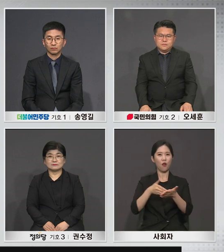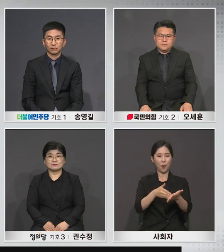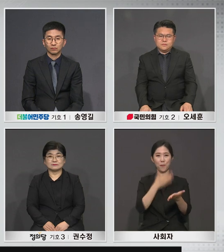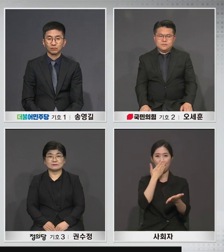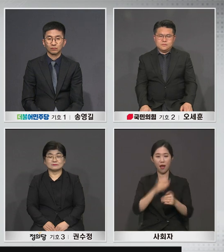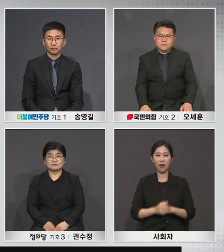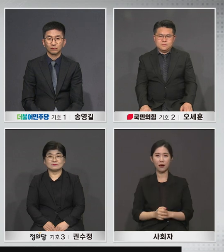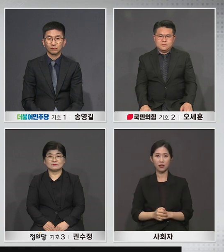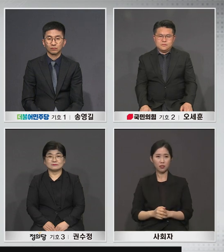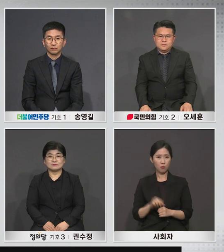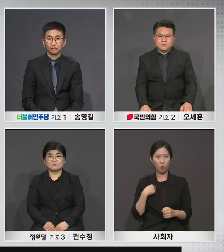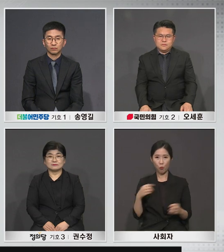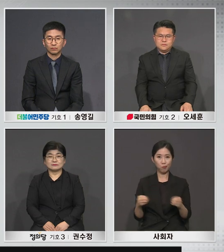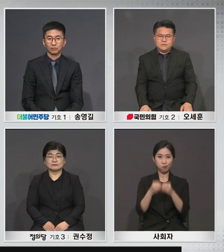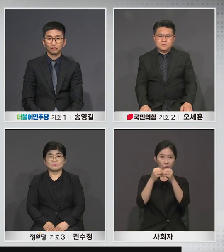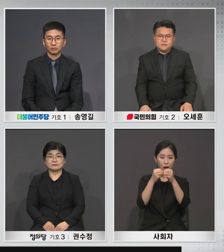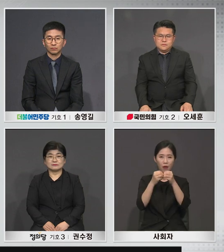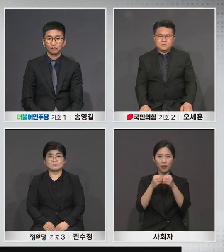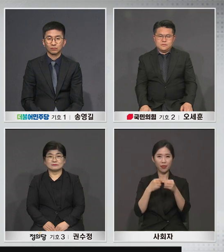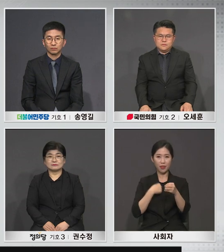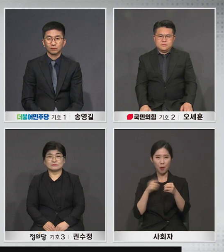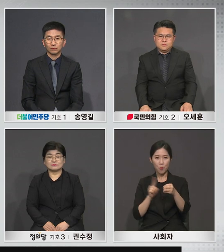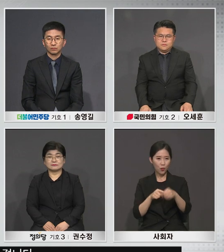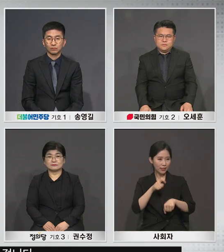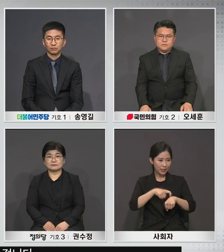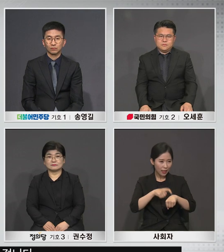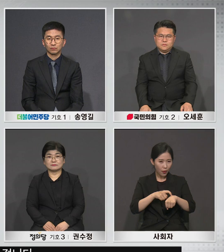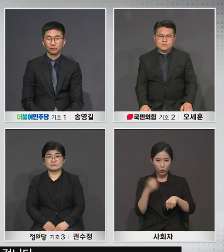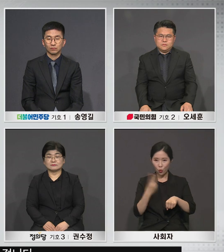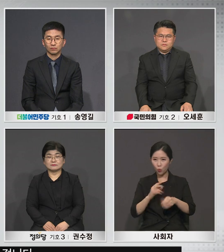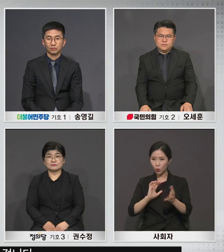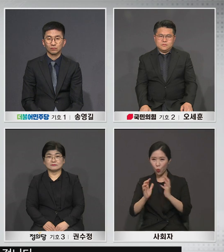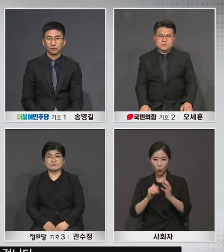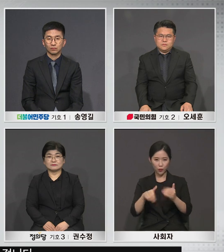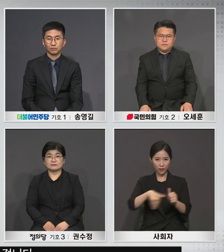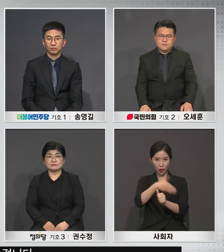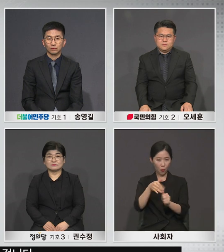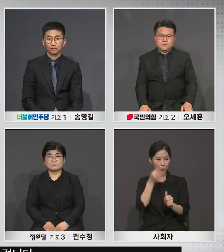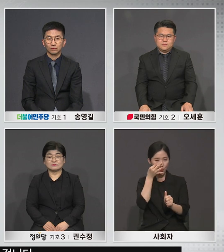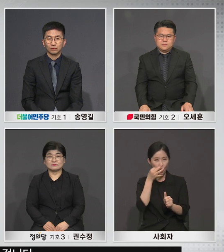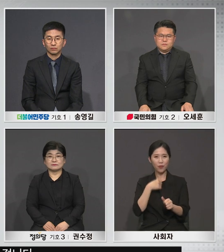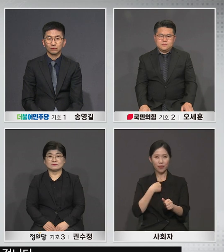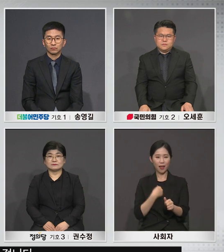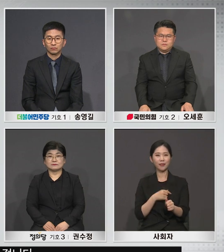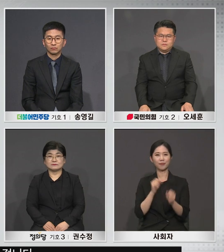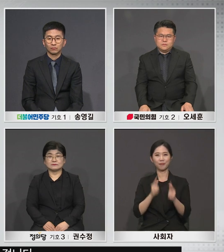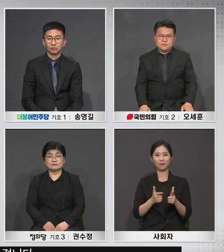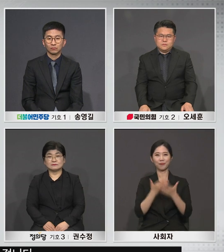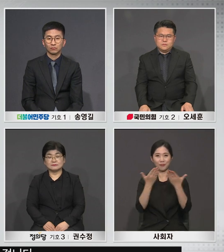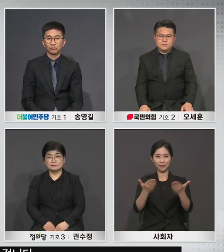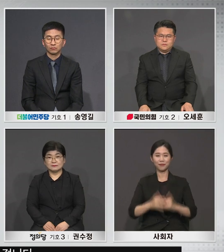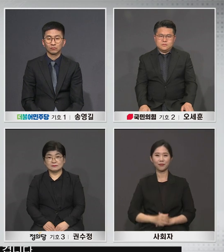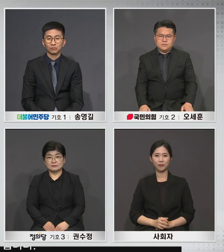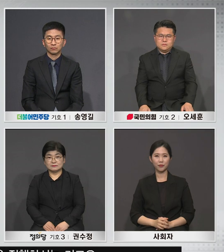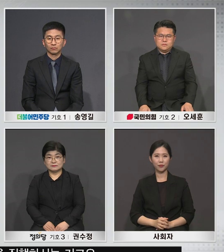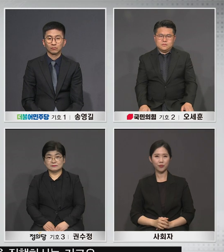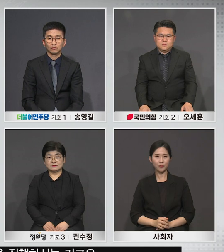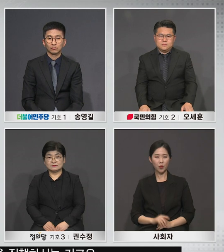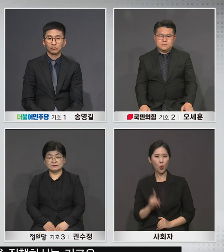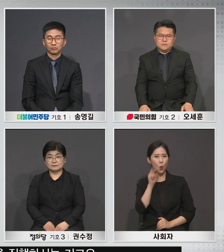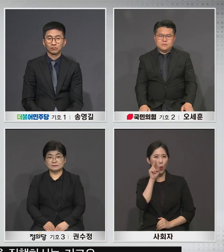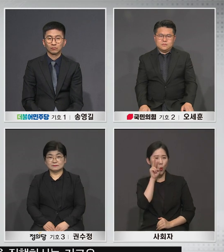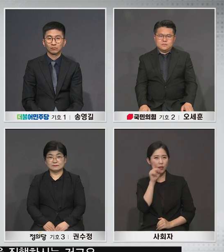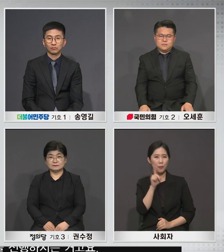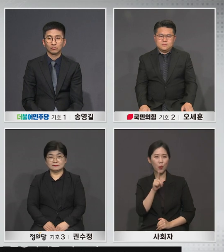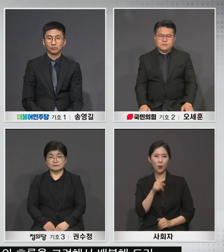만약에 신청이 겹치실 경우에는 제가 남은 시간과 토론의 흐름을 고려해 가지고 배분해 드리도록 하겠습니다. 혹시라도 비방 발언을